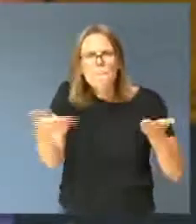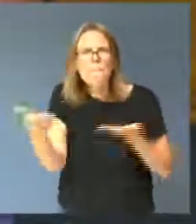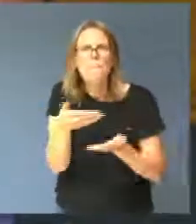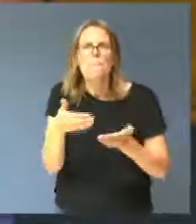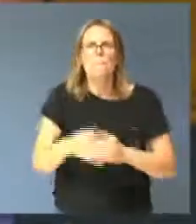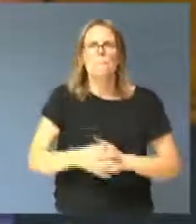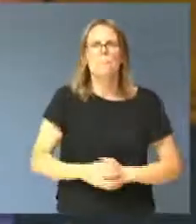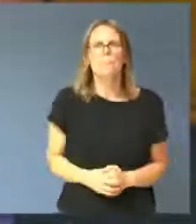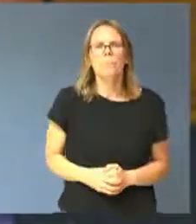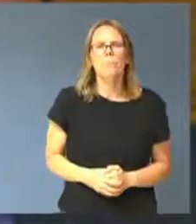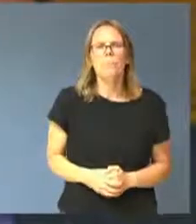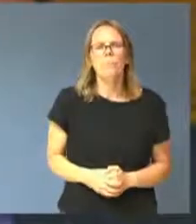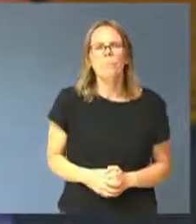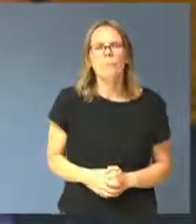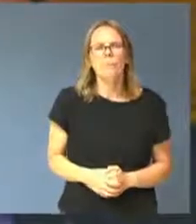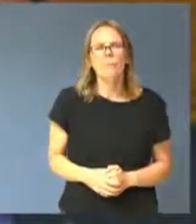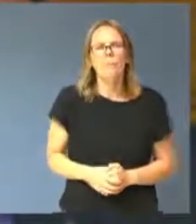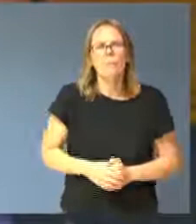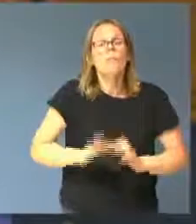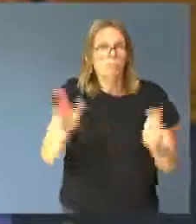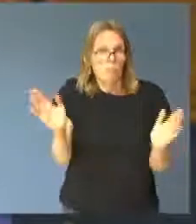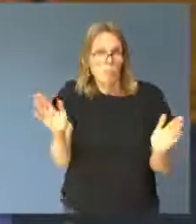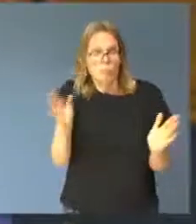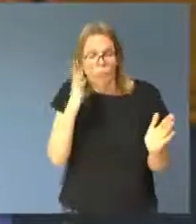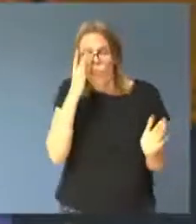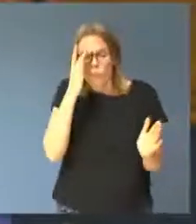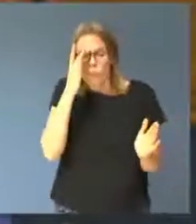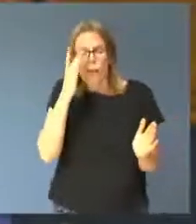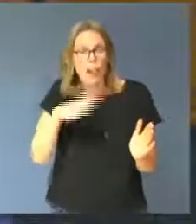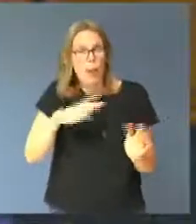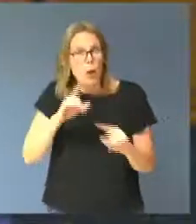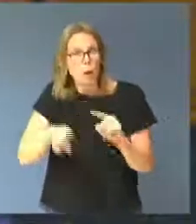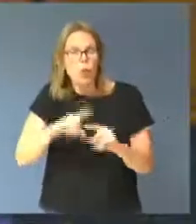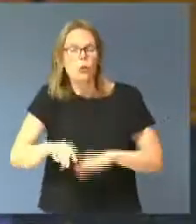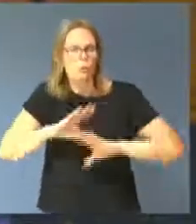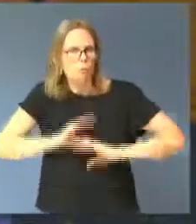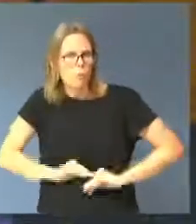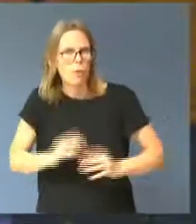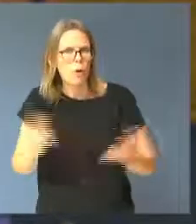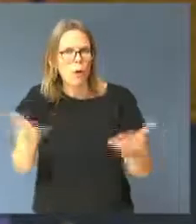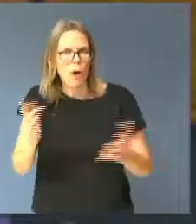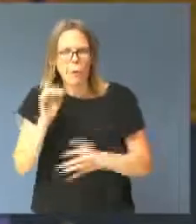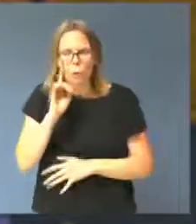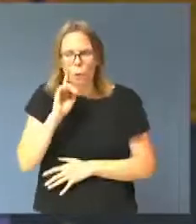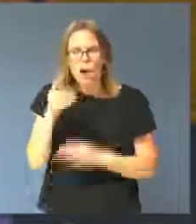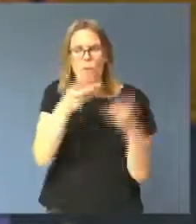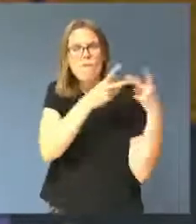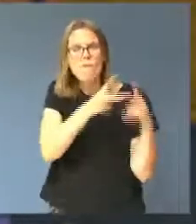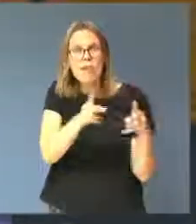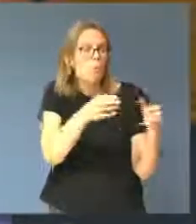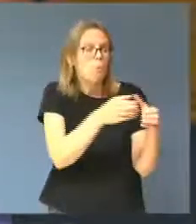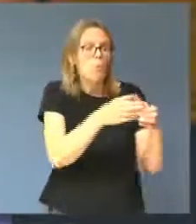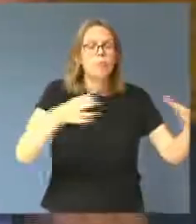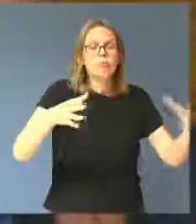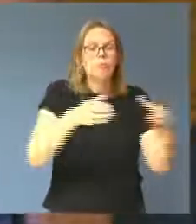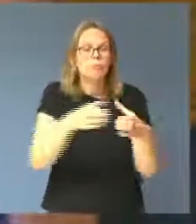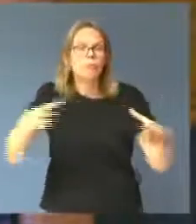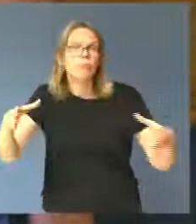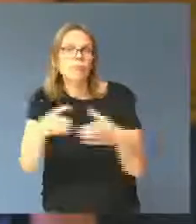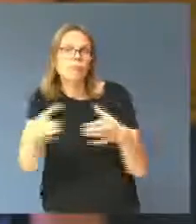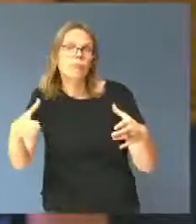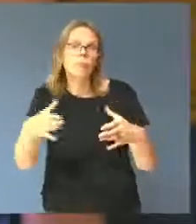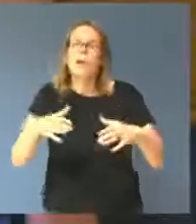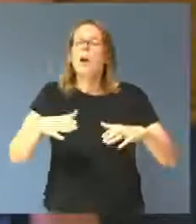que cet appel a permis à un certain nombre de maires, de petites, moyennes et grandes villes, de ma famille